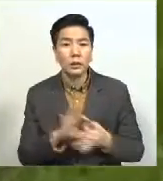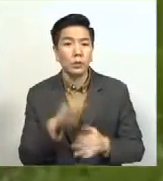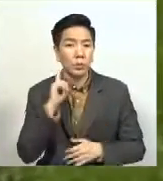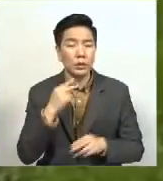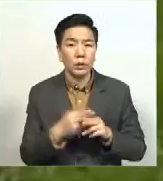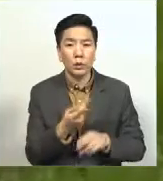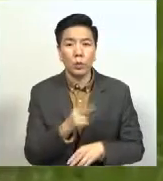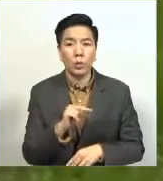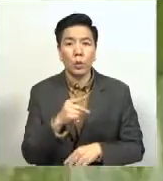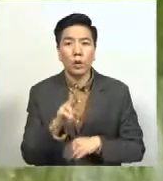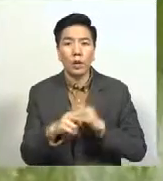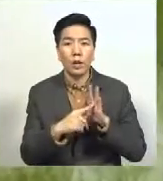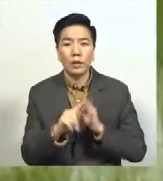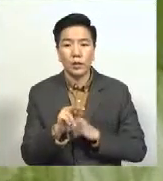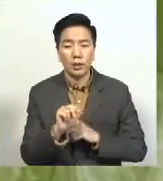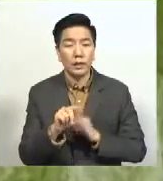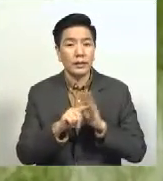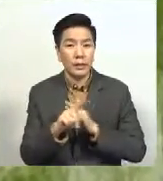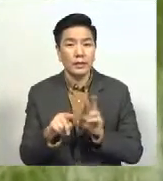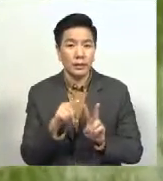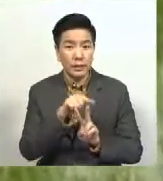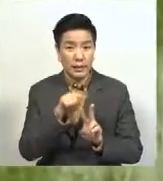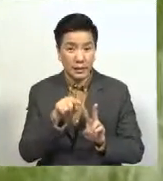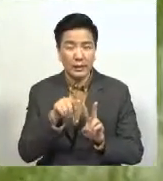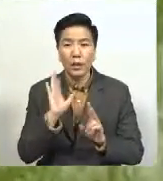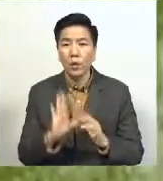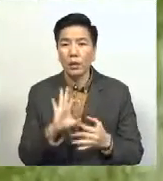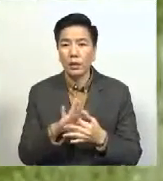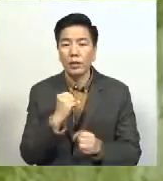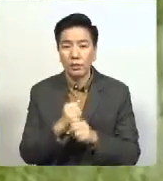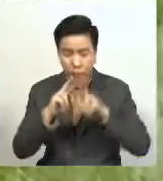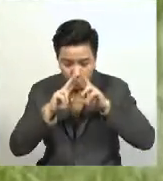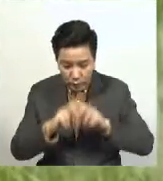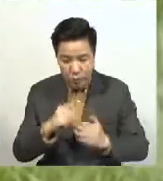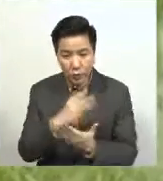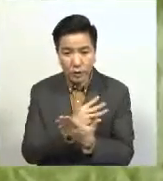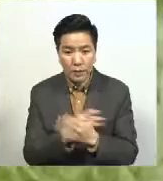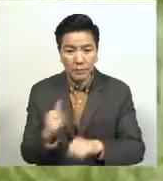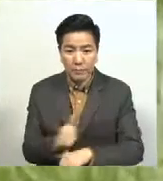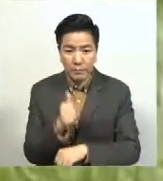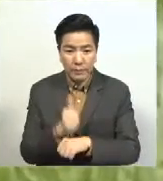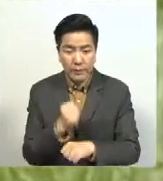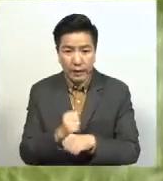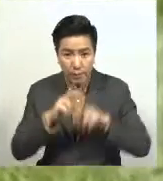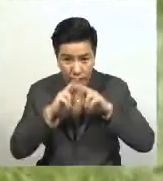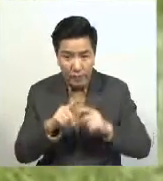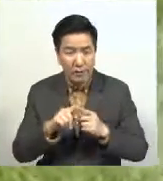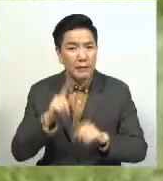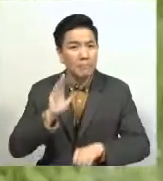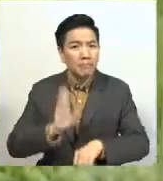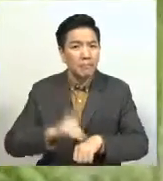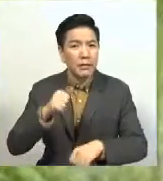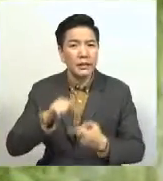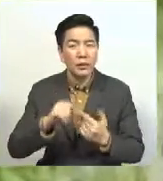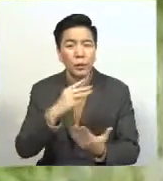นางสาวพวงรัตน์ขจิตวิชยานุกูลนักวิชาการนักวิจัยแล้วก็ในฐานะผู้อำนวยการสถานวิจัยเพื่อความเป็นเลิศทางวิ